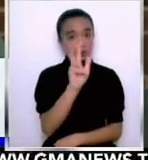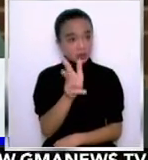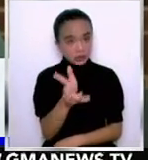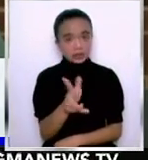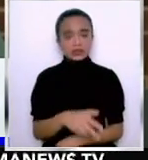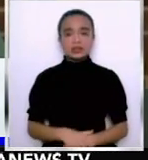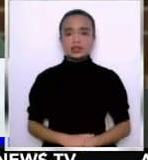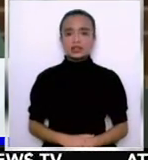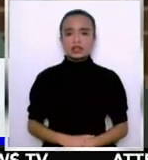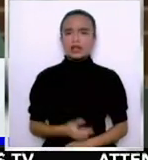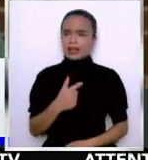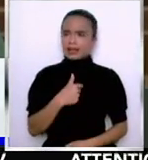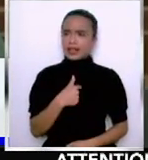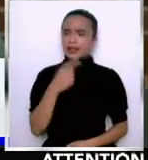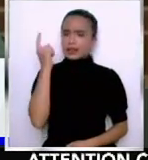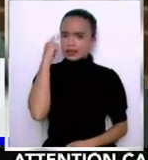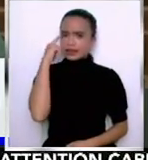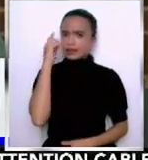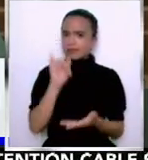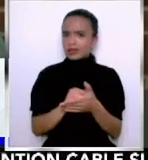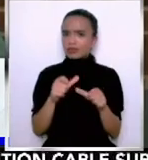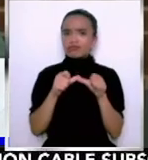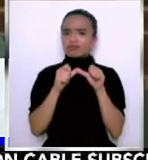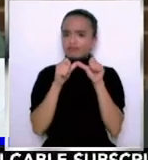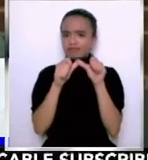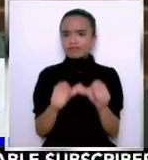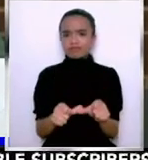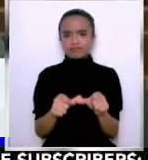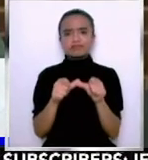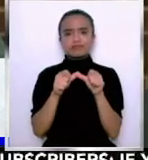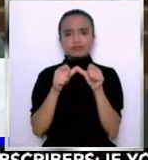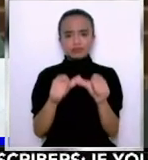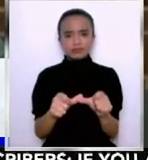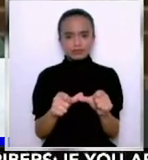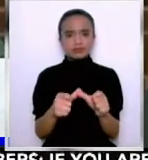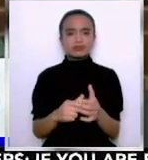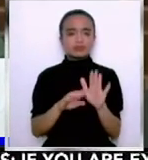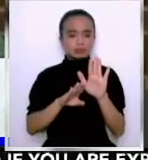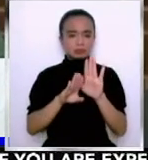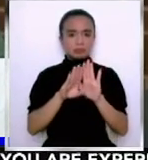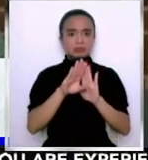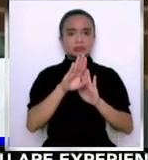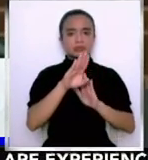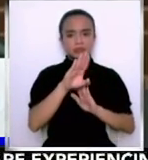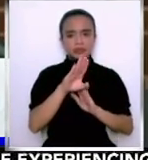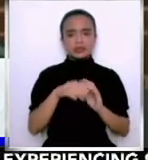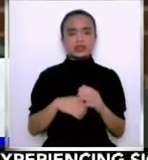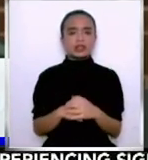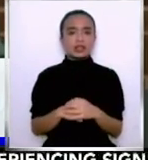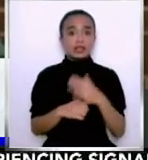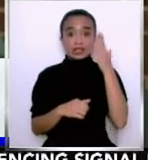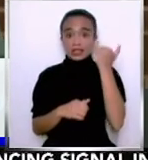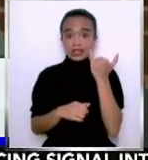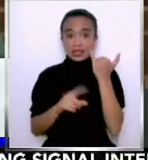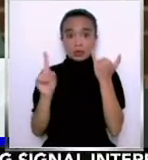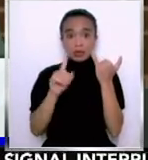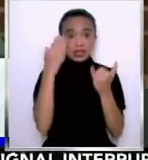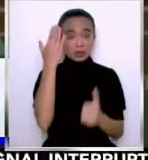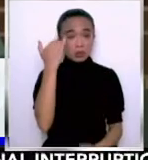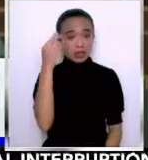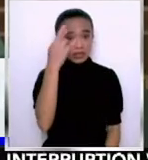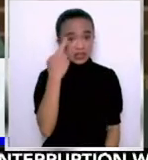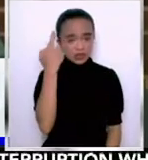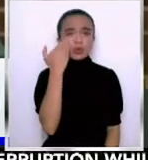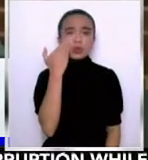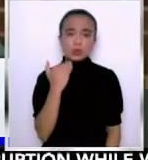230. And I think this will continuously will go up, no? For the reason nga is kulang yung supply ng manok.